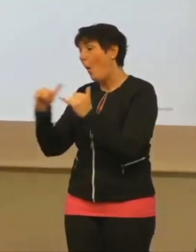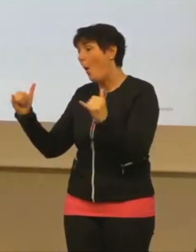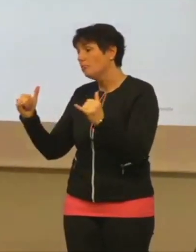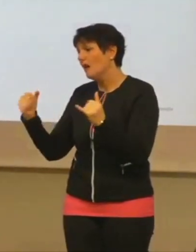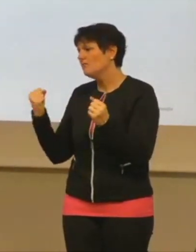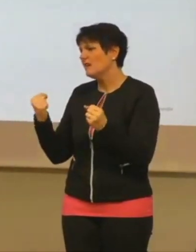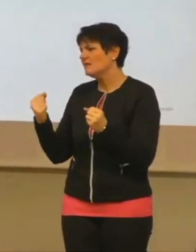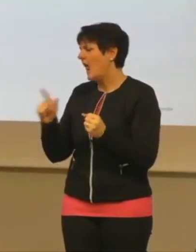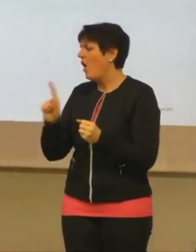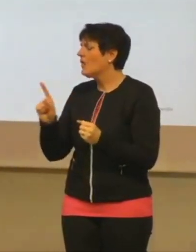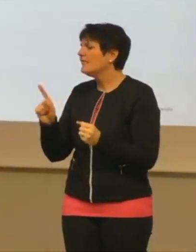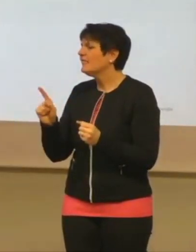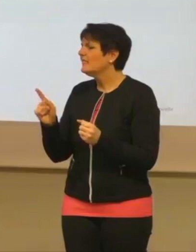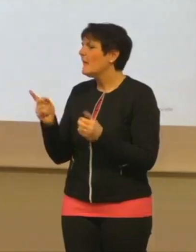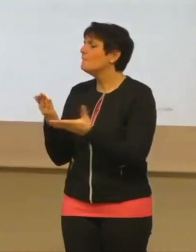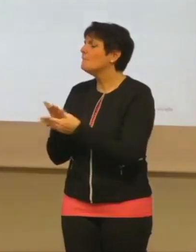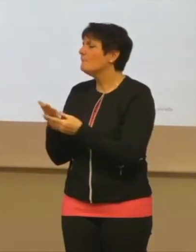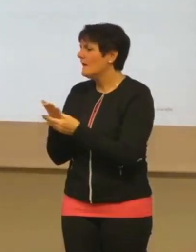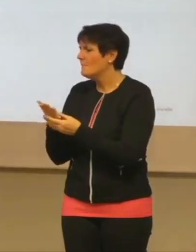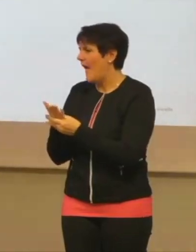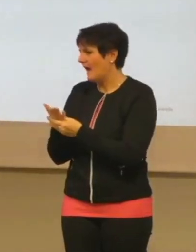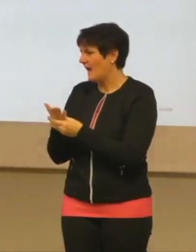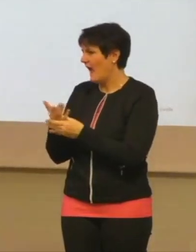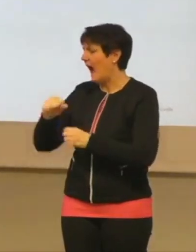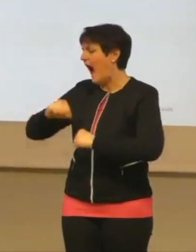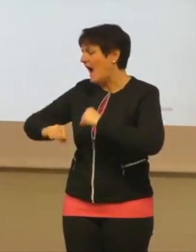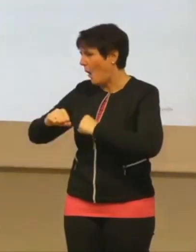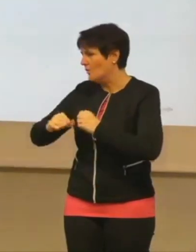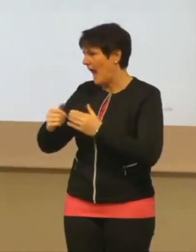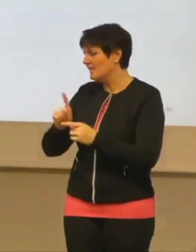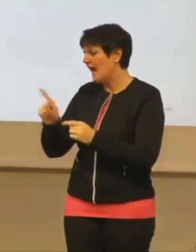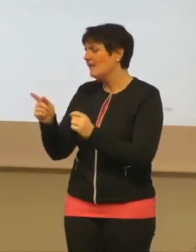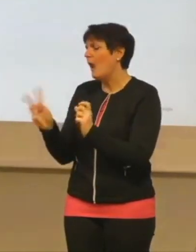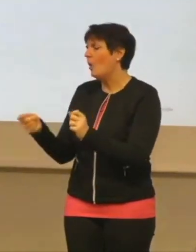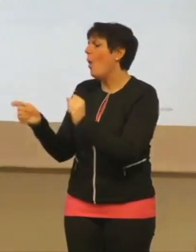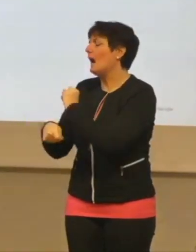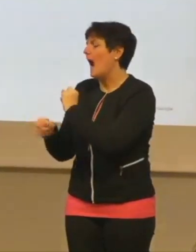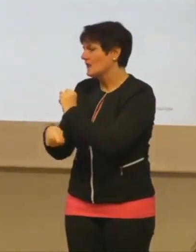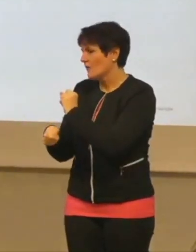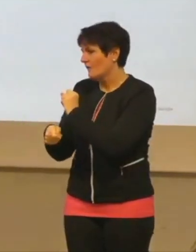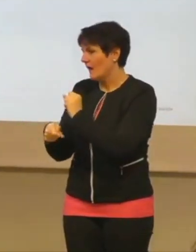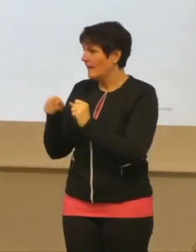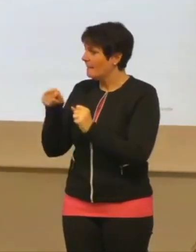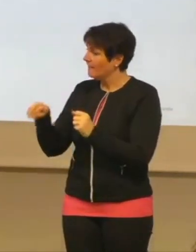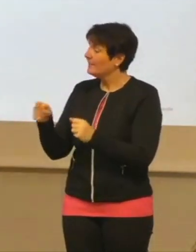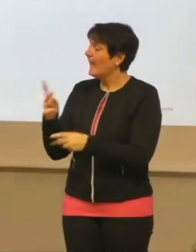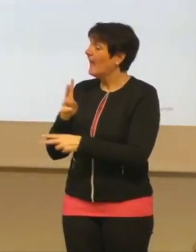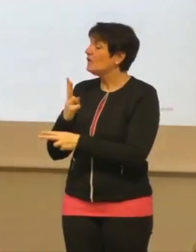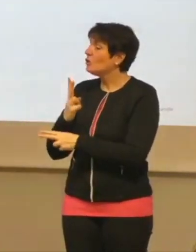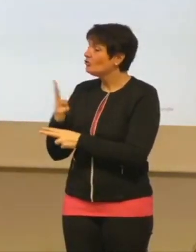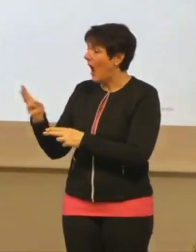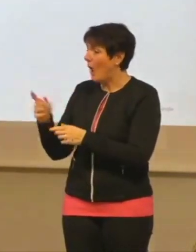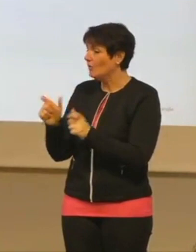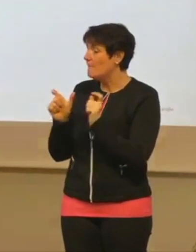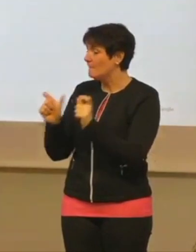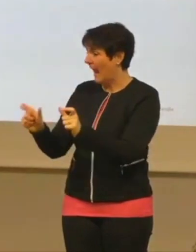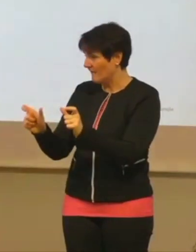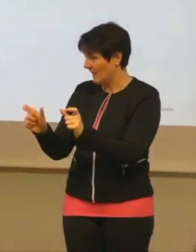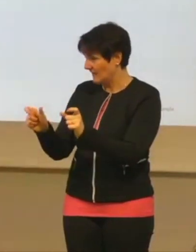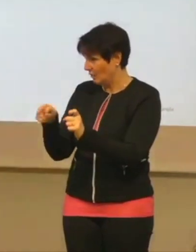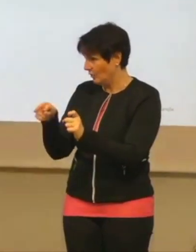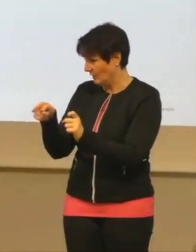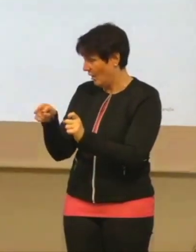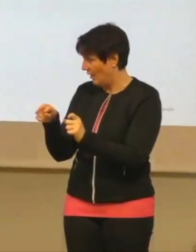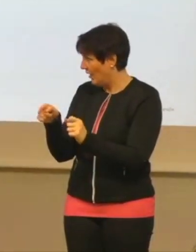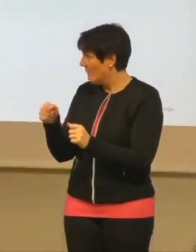krutega, nečloveškega ali ponižujočega ravnanja ali kaznovanja. Državni preventivni mehanizem velik poudarek daje